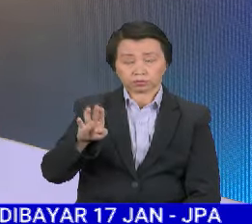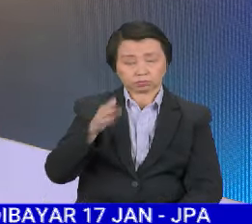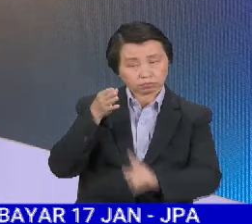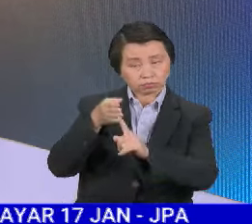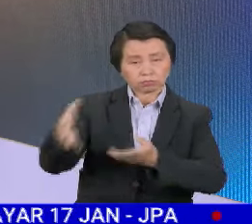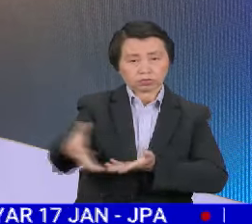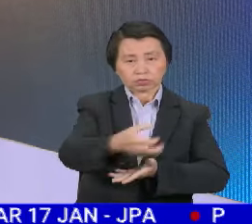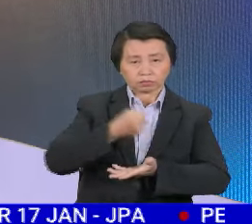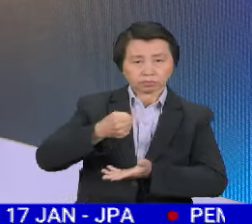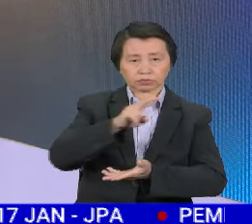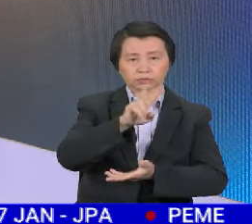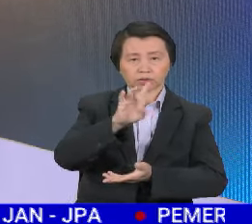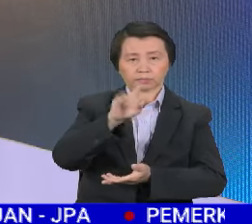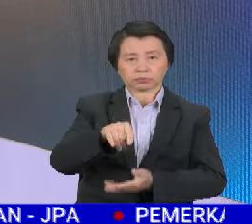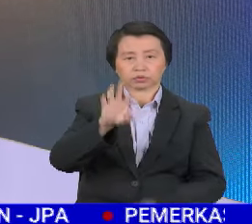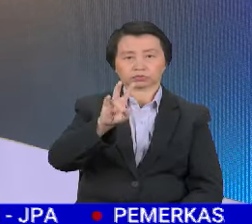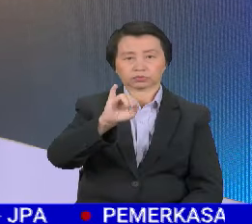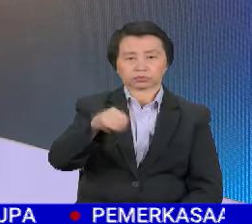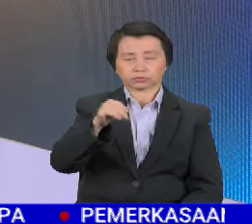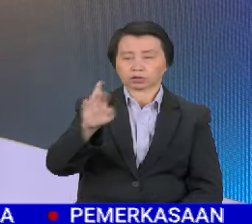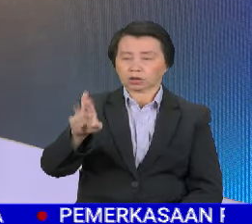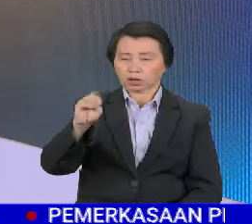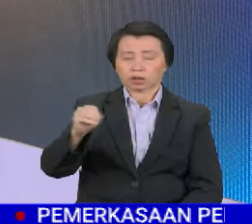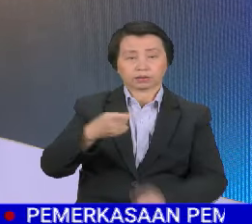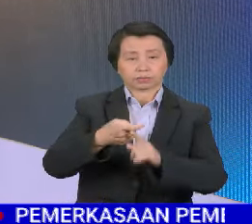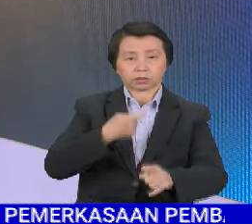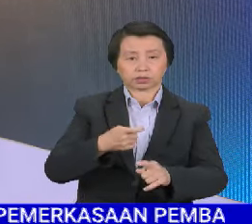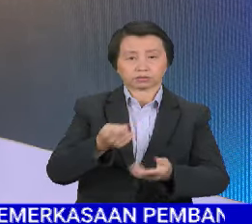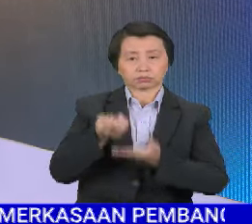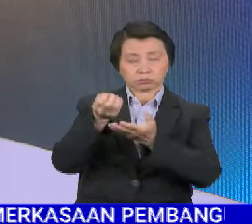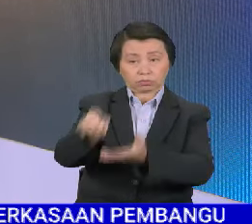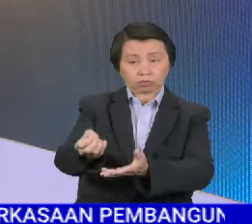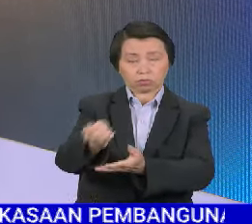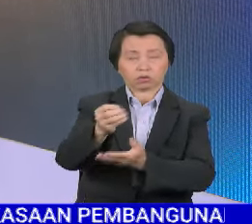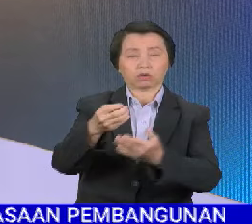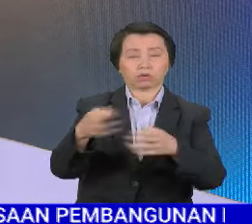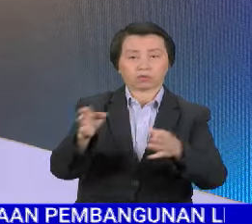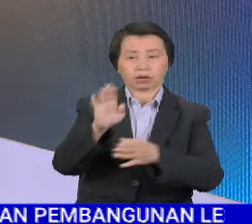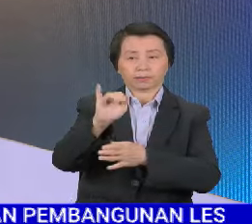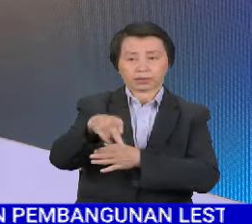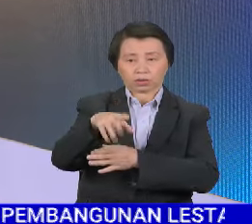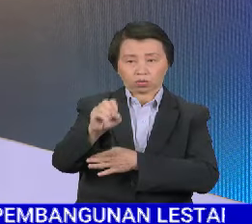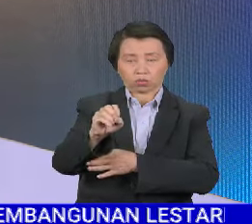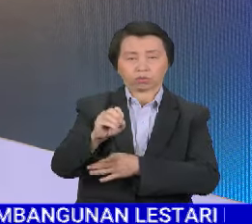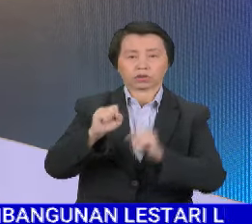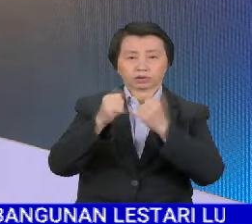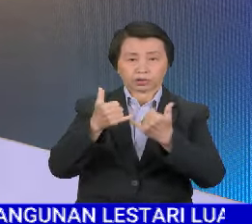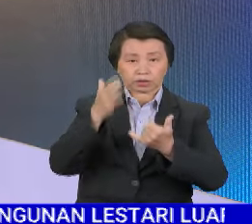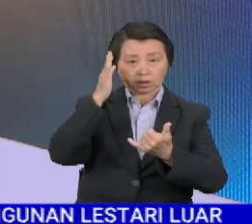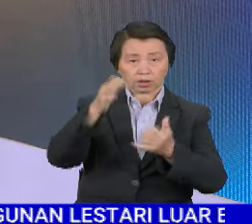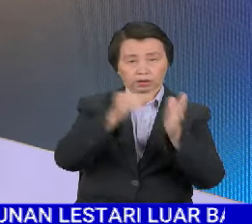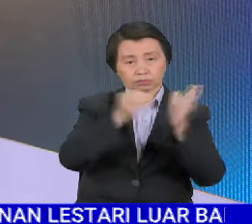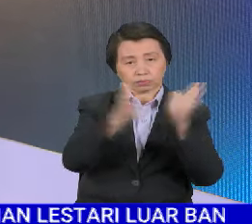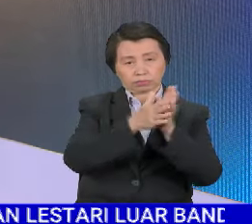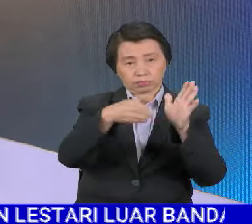untuk mengumpul 28.7 juta ringgit daripada tawaran awam permulaan IPO syarikat yang bakal